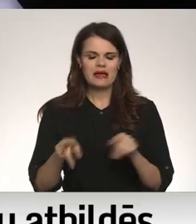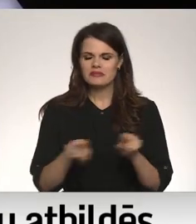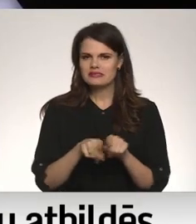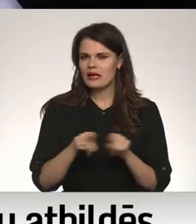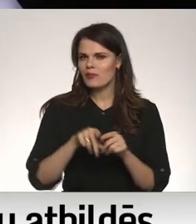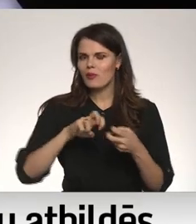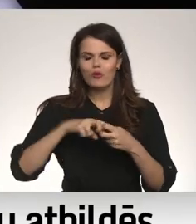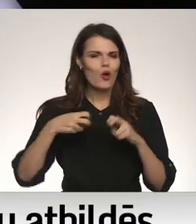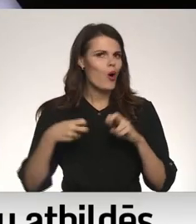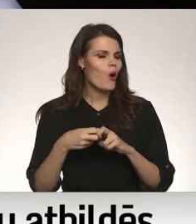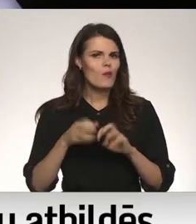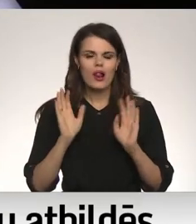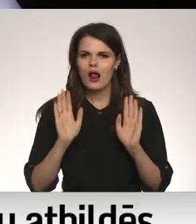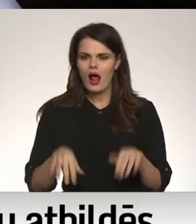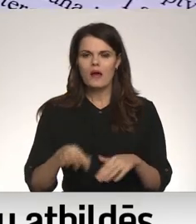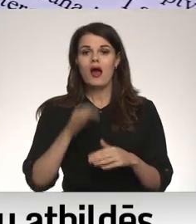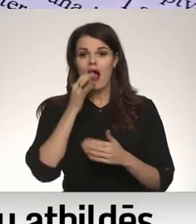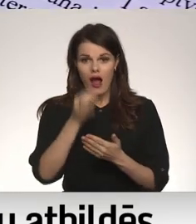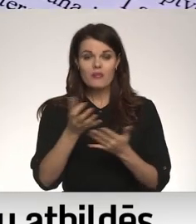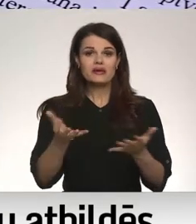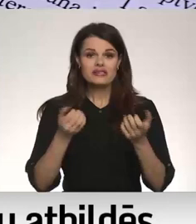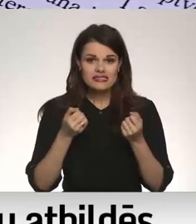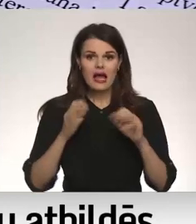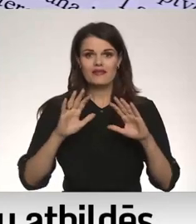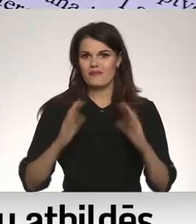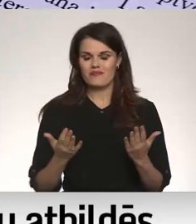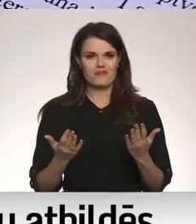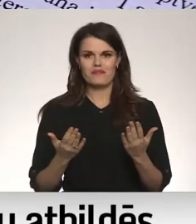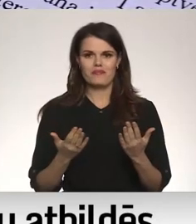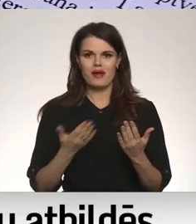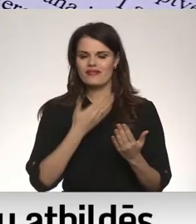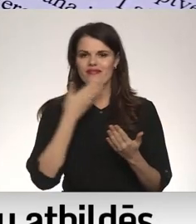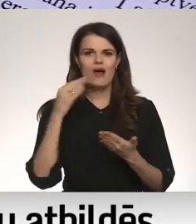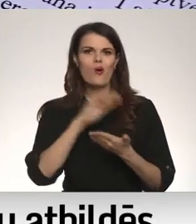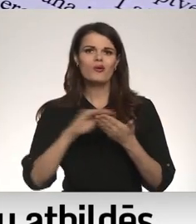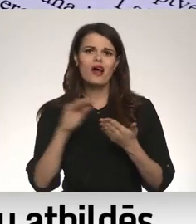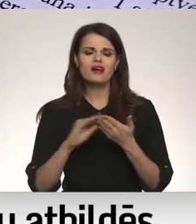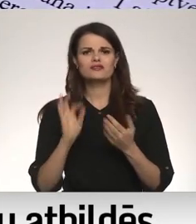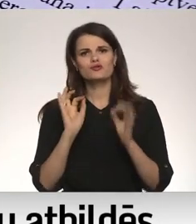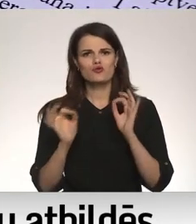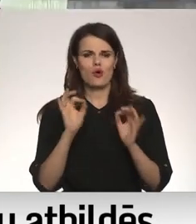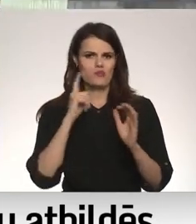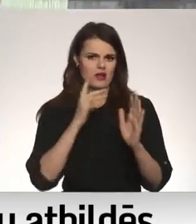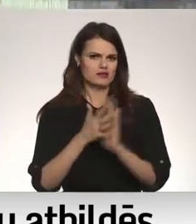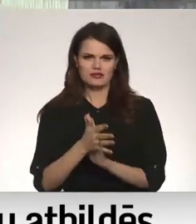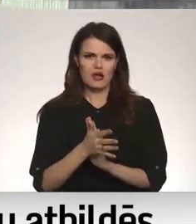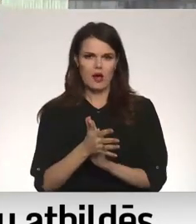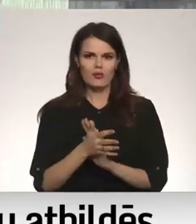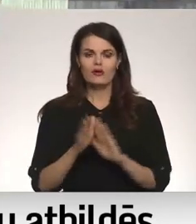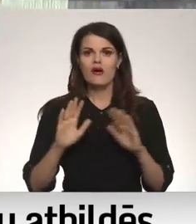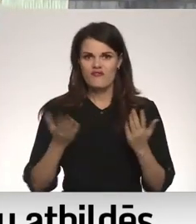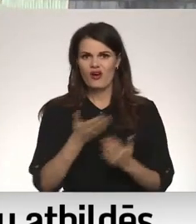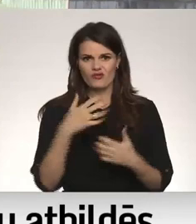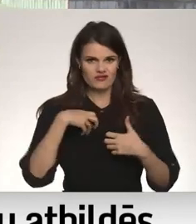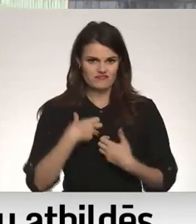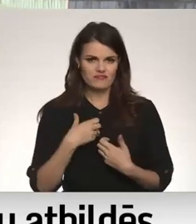vēl pāragri. Atbildes esot saņemtas, bet tās nebūt nav uzrakstītas no cilvēka perspektīvas. Vai jūs esat